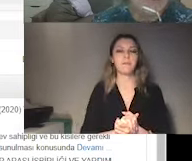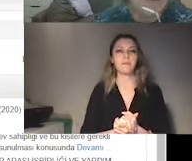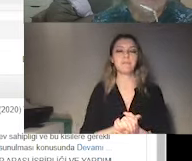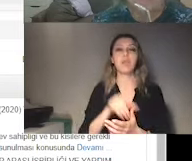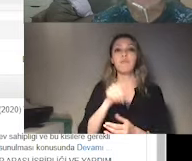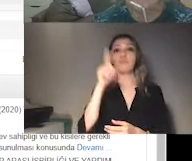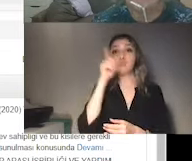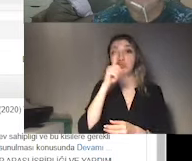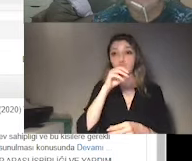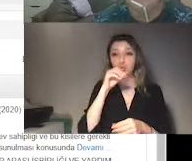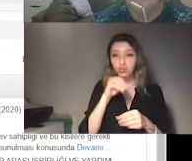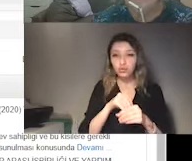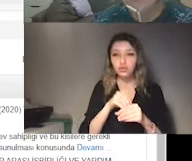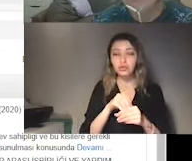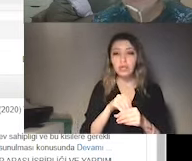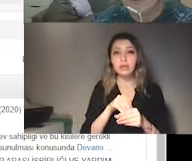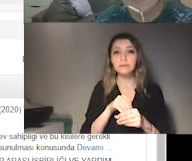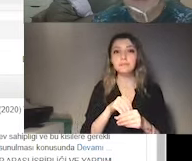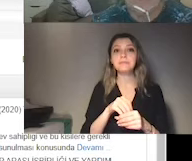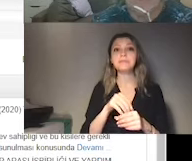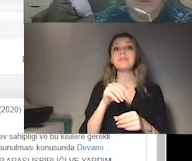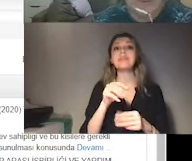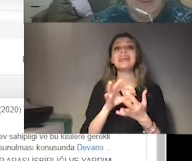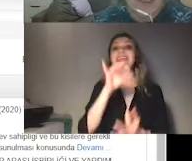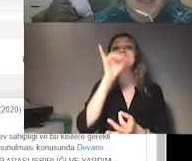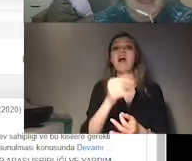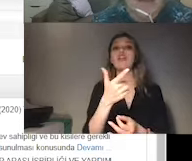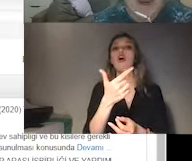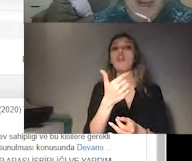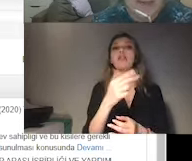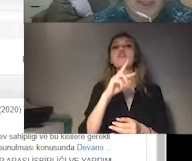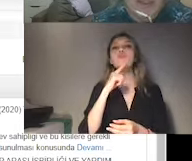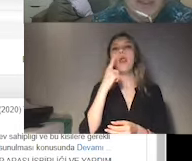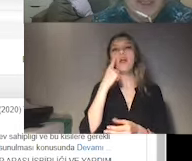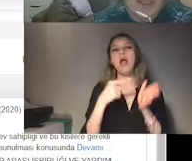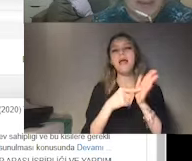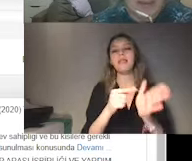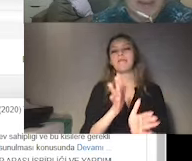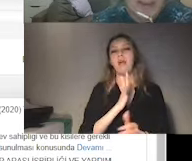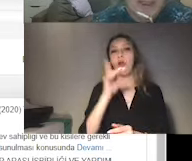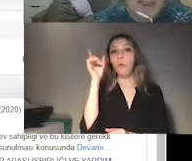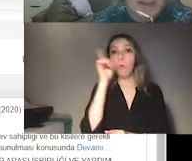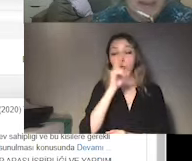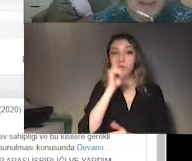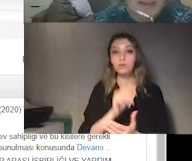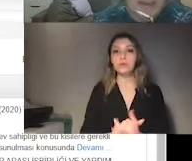içerisinde insan hakları da 16. hedef olarak zaten var. Yani dolayısıyla aslında